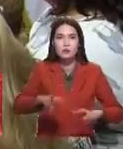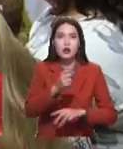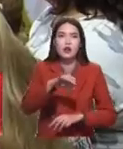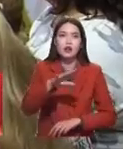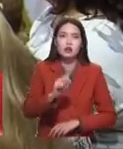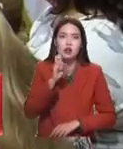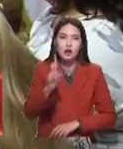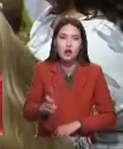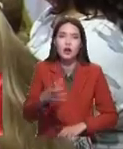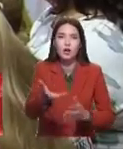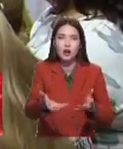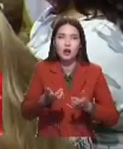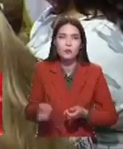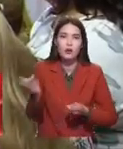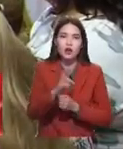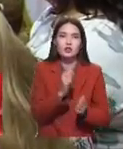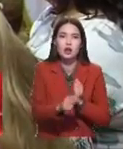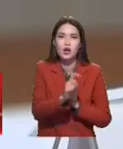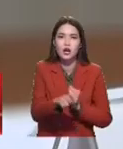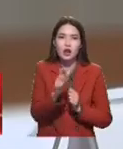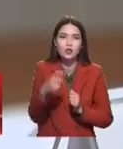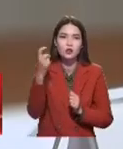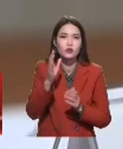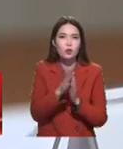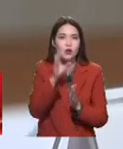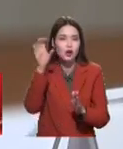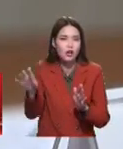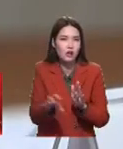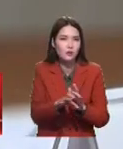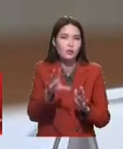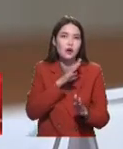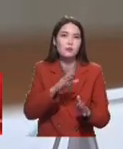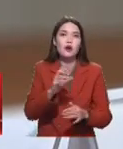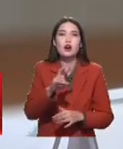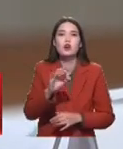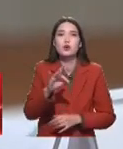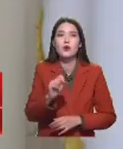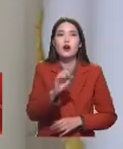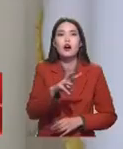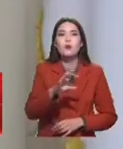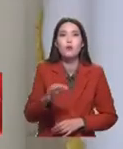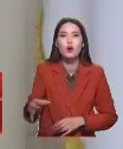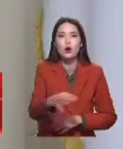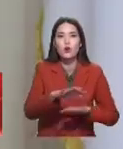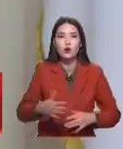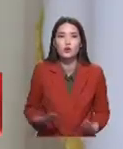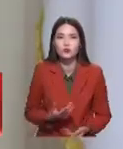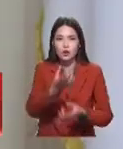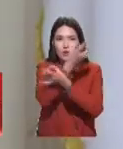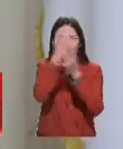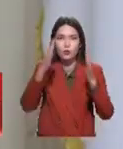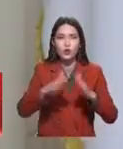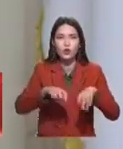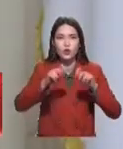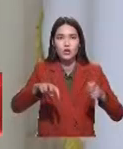Балаева қоғамдық қабылдауға келген әрбір азаматтың шағымы мен өтінішін мұқият тыңдады. Қажымұқан және Ақмола ауылдарының тұрғындары мәдениет үйін ашу